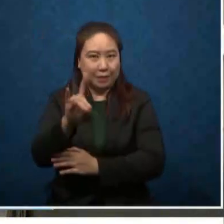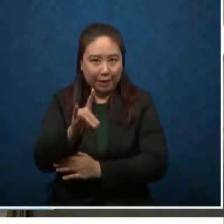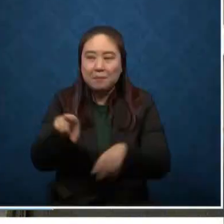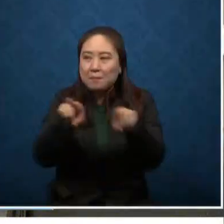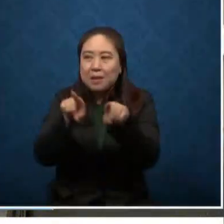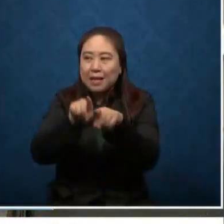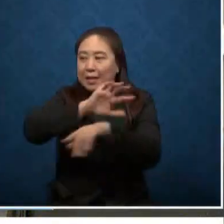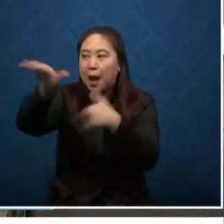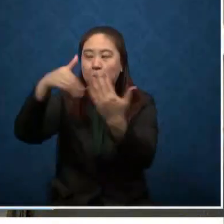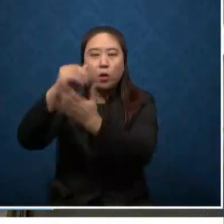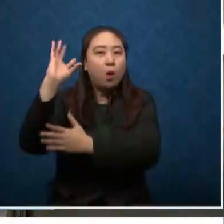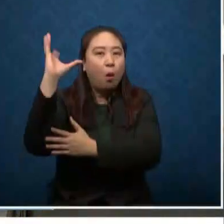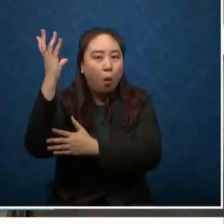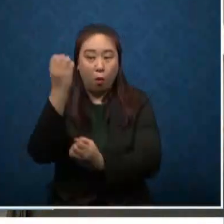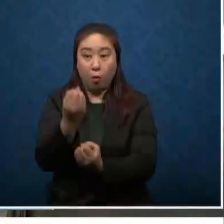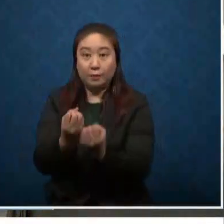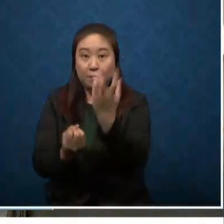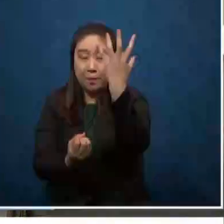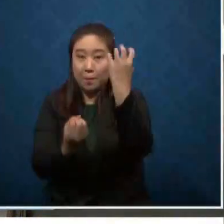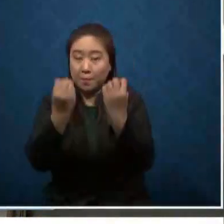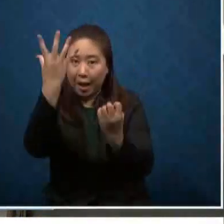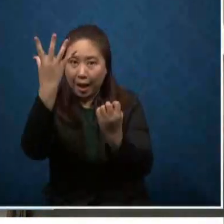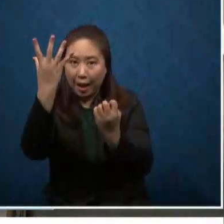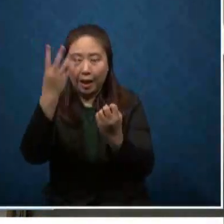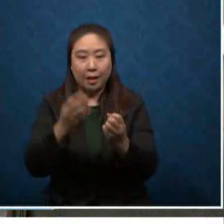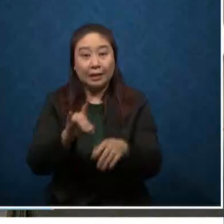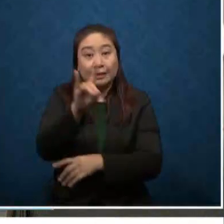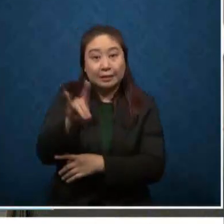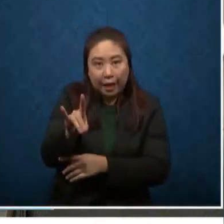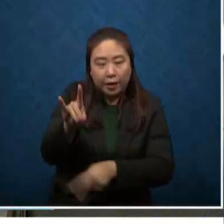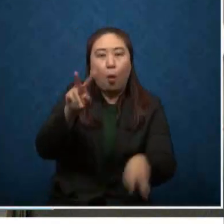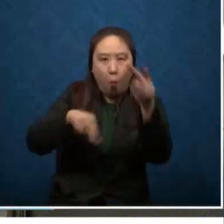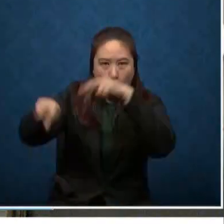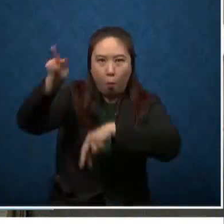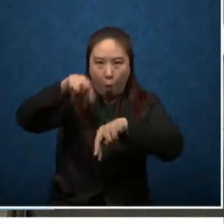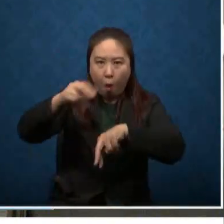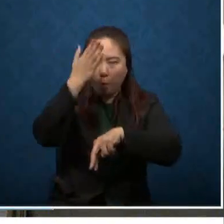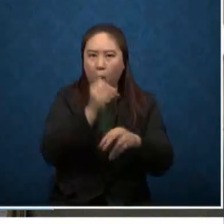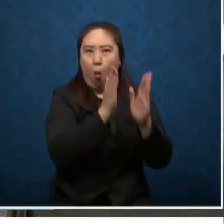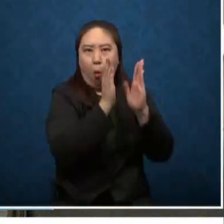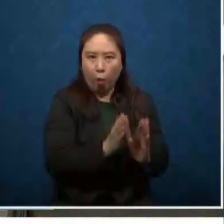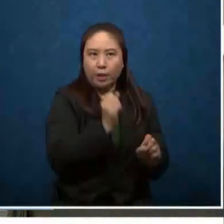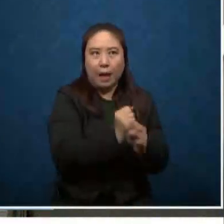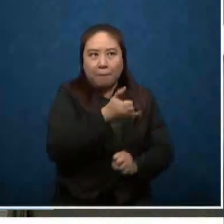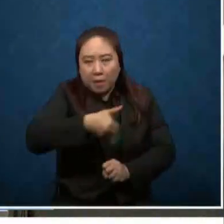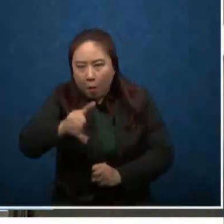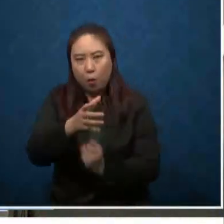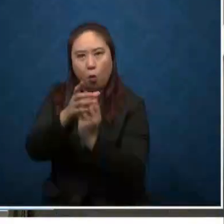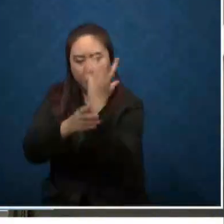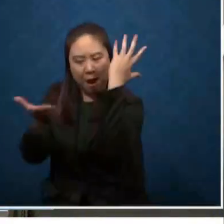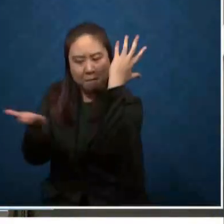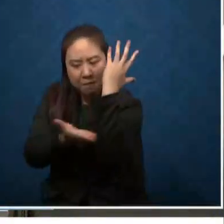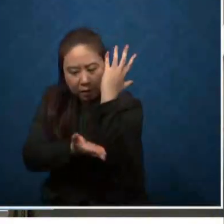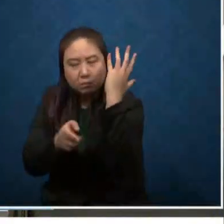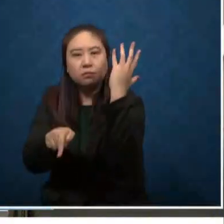คุ้ามของคน เพรคนเปคนตัดไม้ทำรายป่ากับลาสัตว์เอามาใช้ดำลง